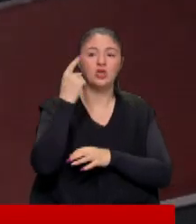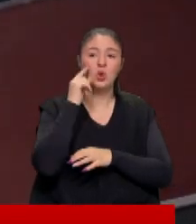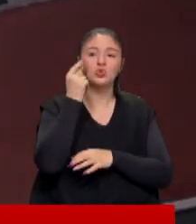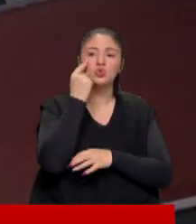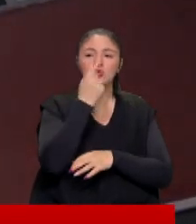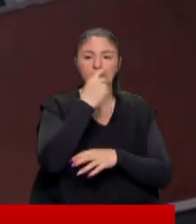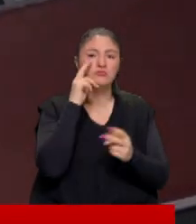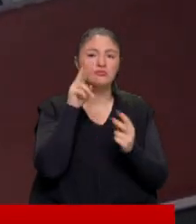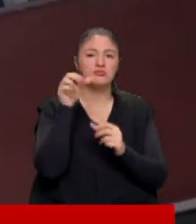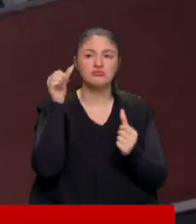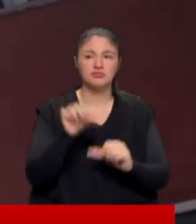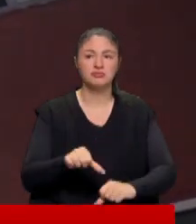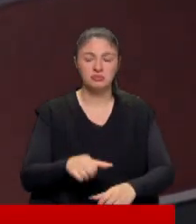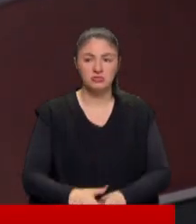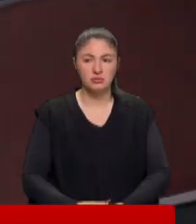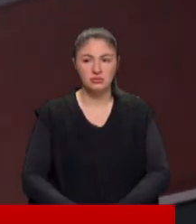gözü görmedi.